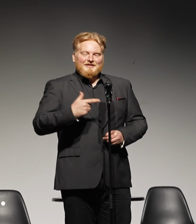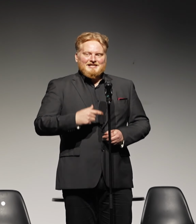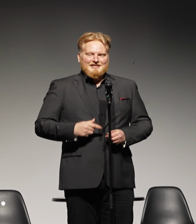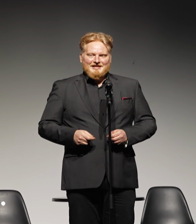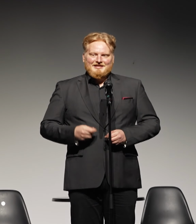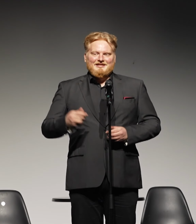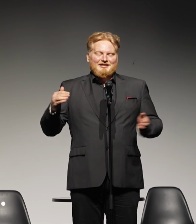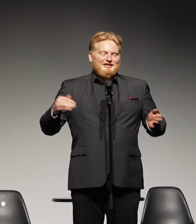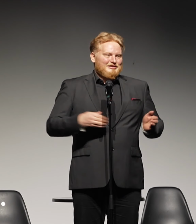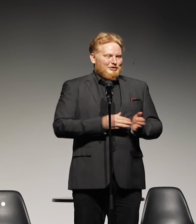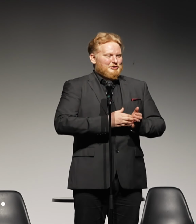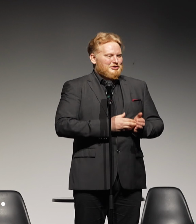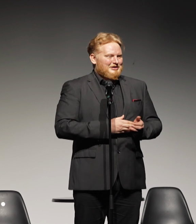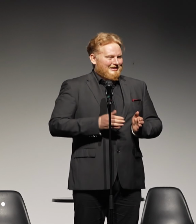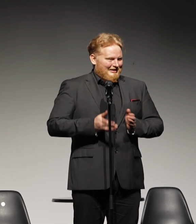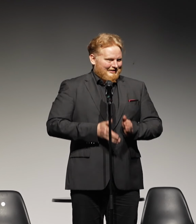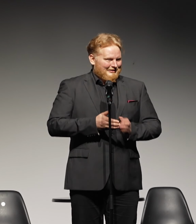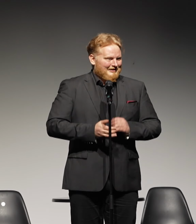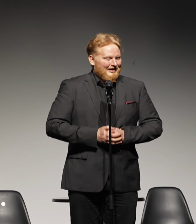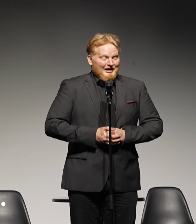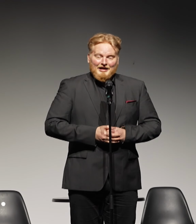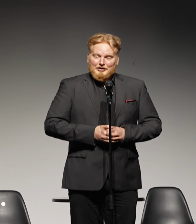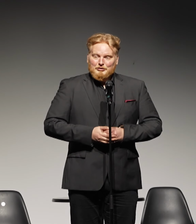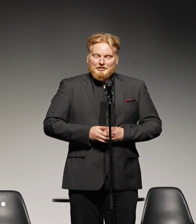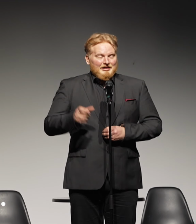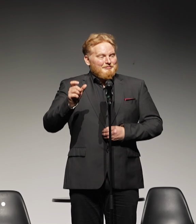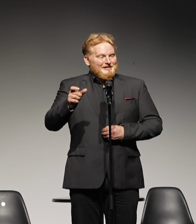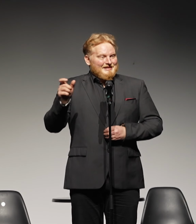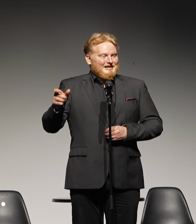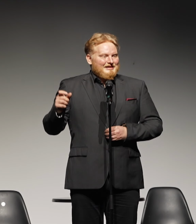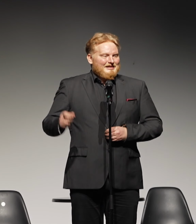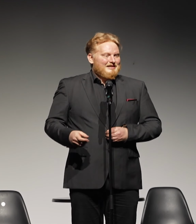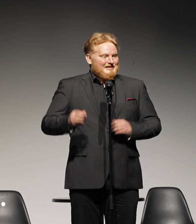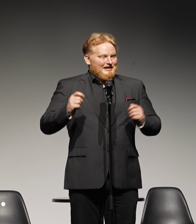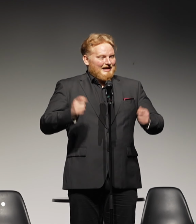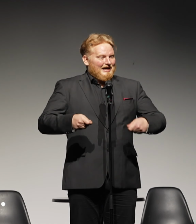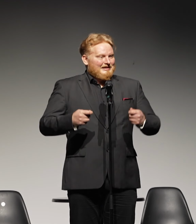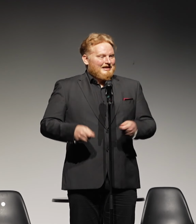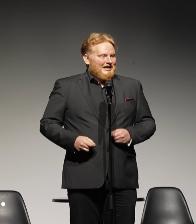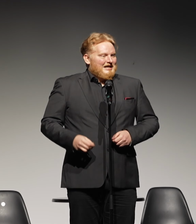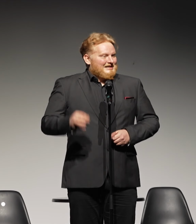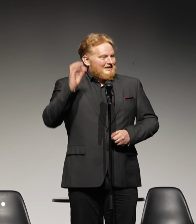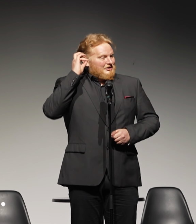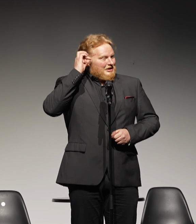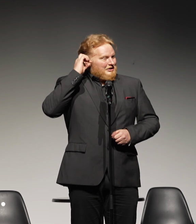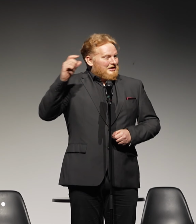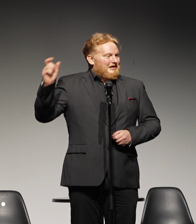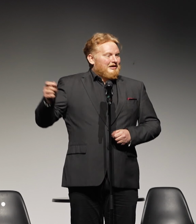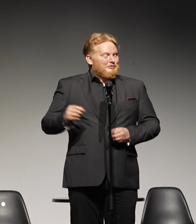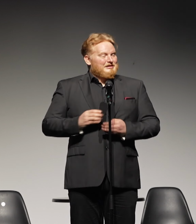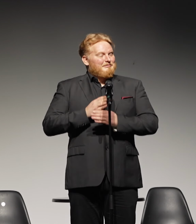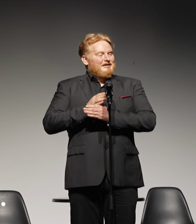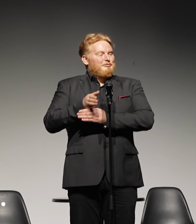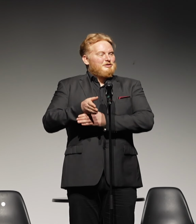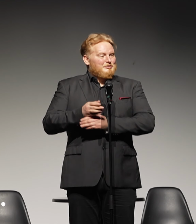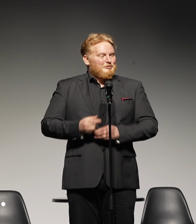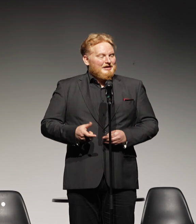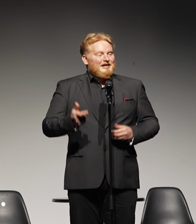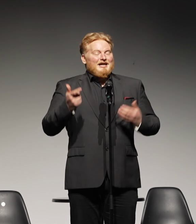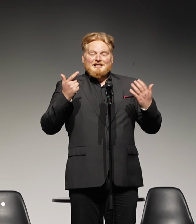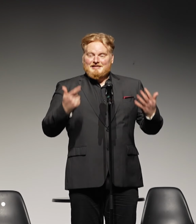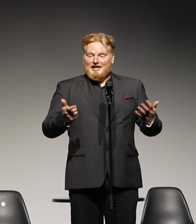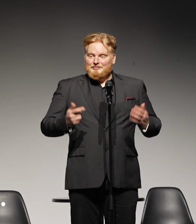22 tisoč kretel. To je besedni zaklad slišeče osebe, ki